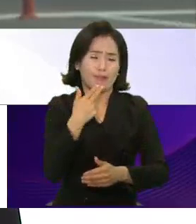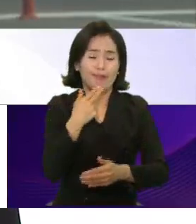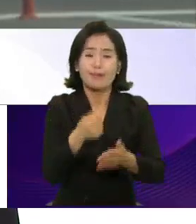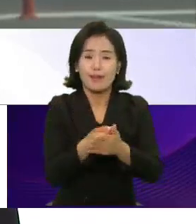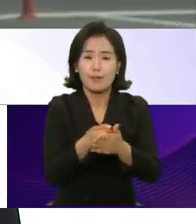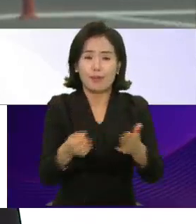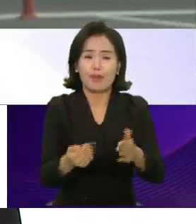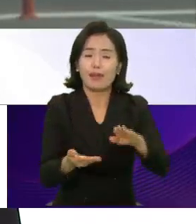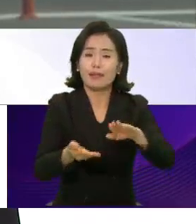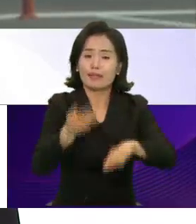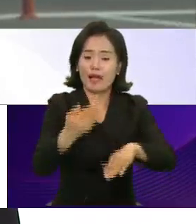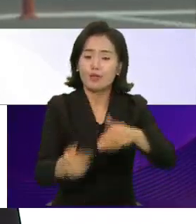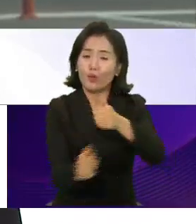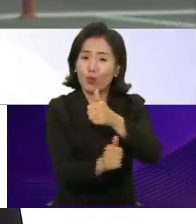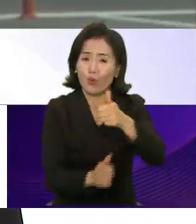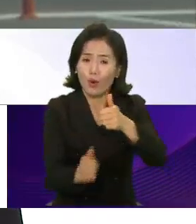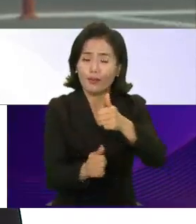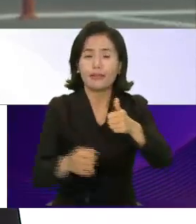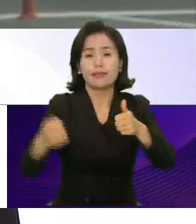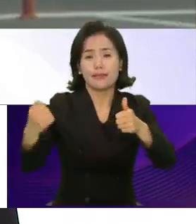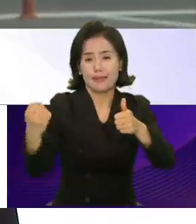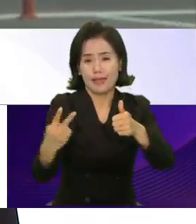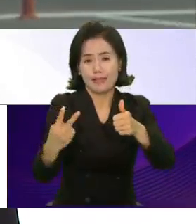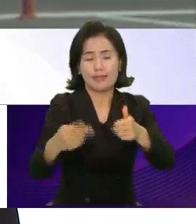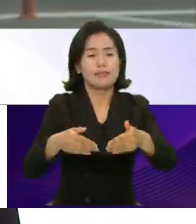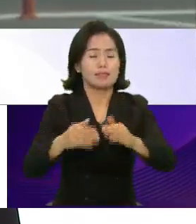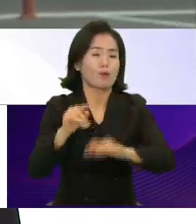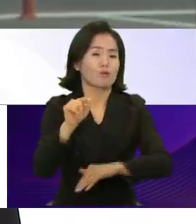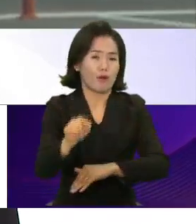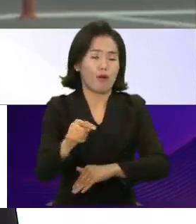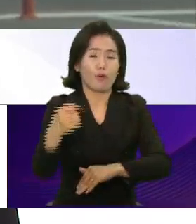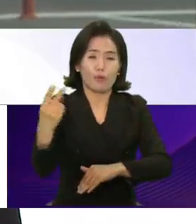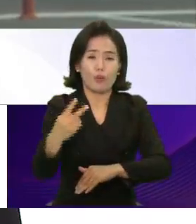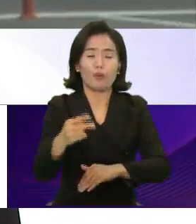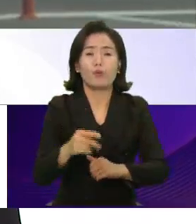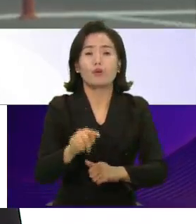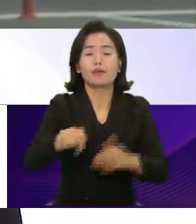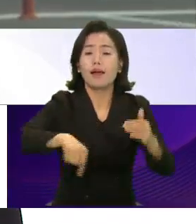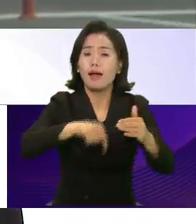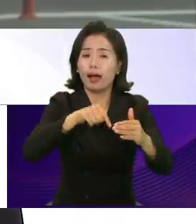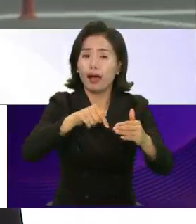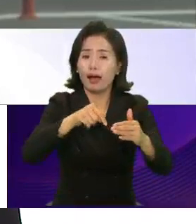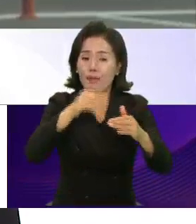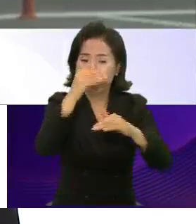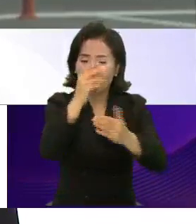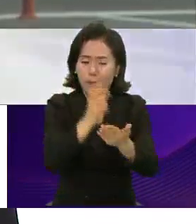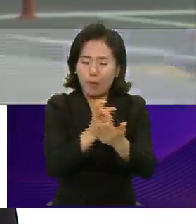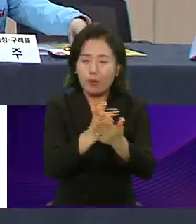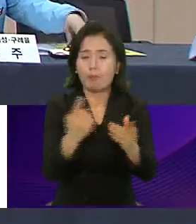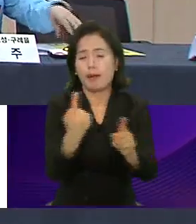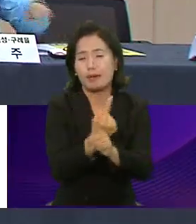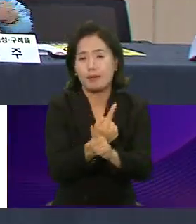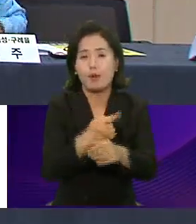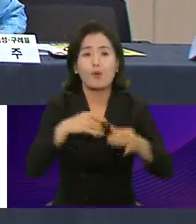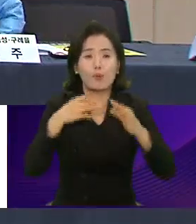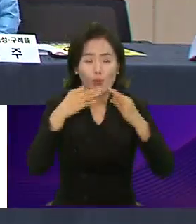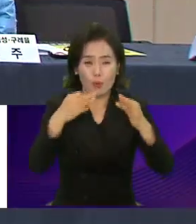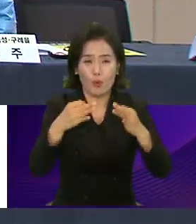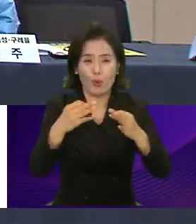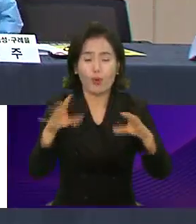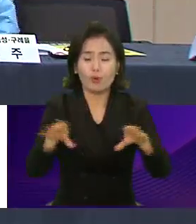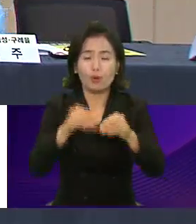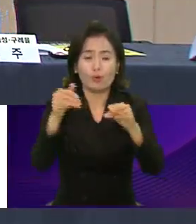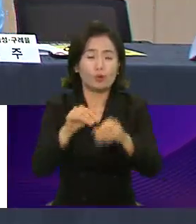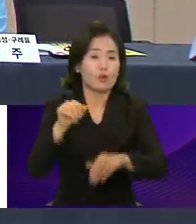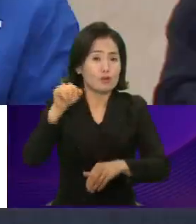그래서 상임위원을 두는 방법, 그다음에 그 안을 지금 개정을 해야 되고요. 총선에